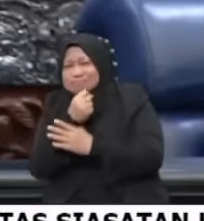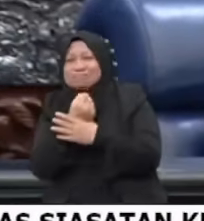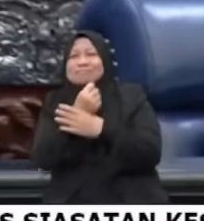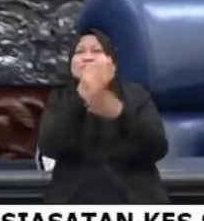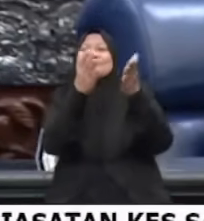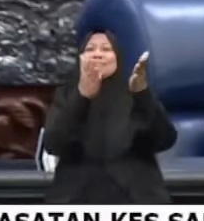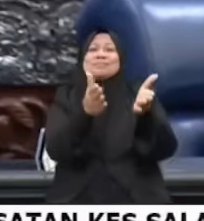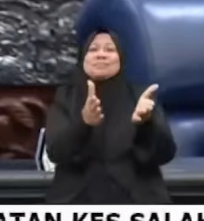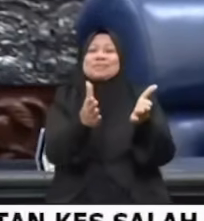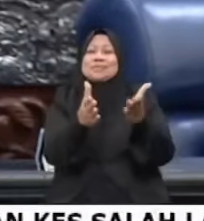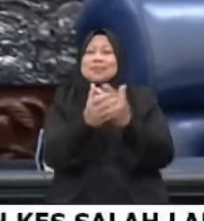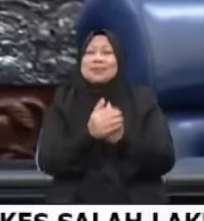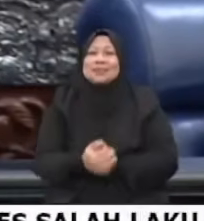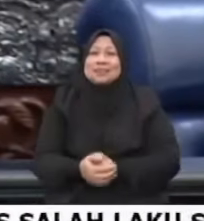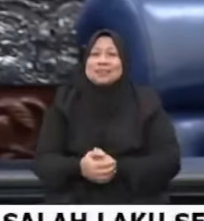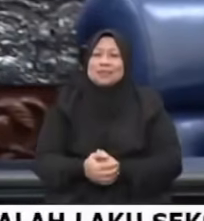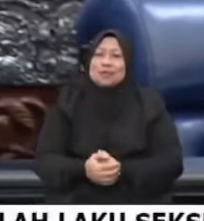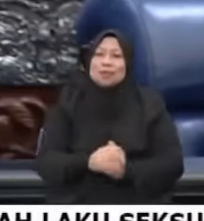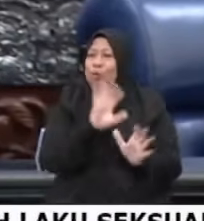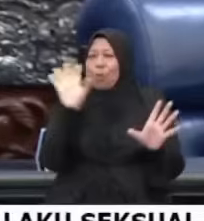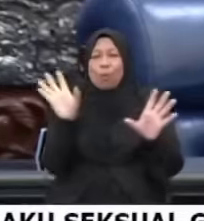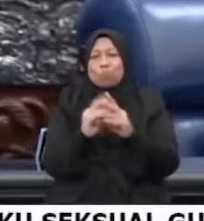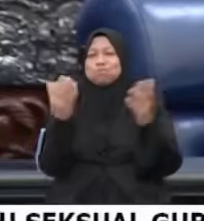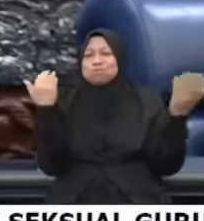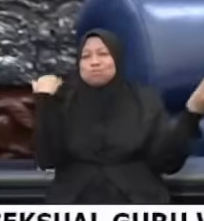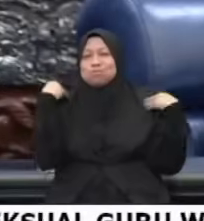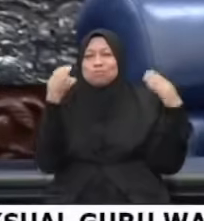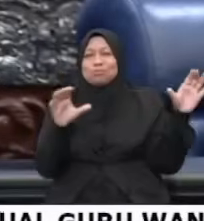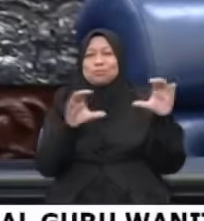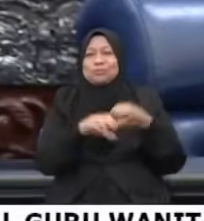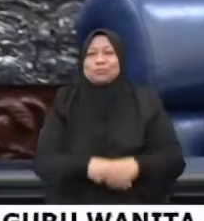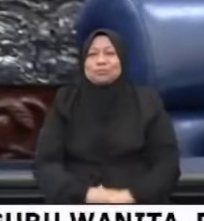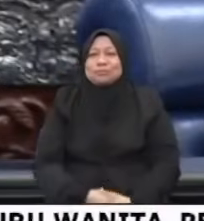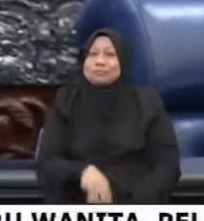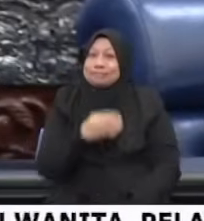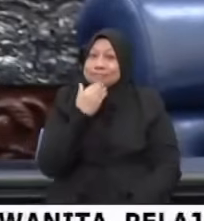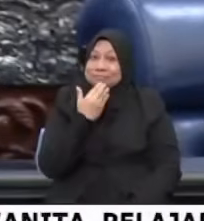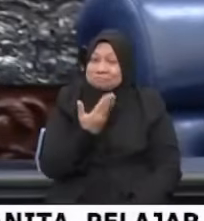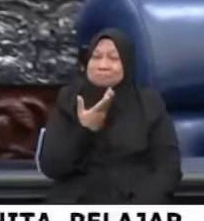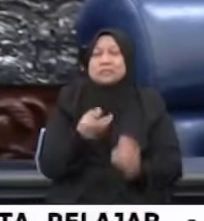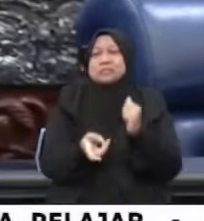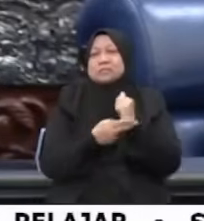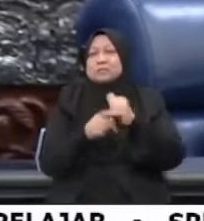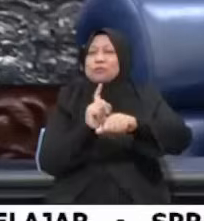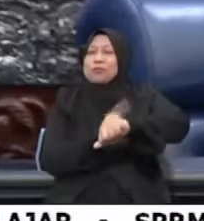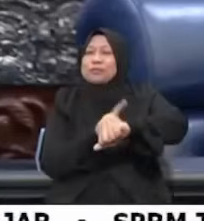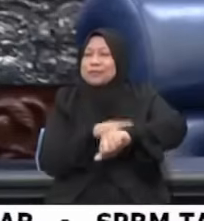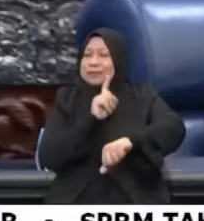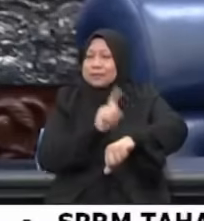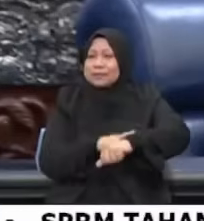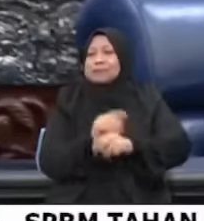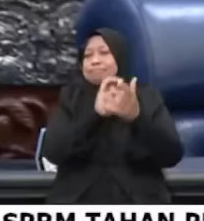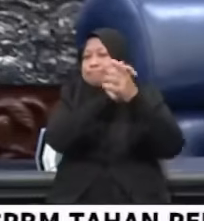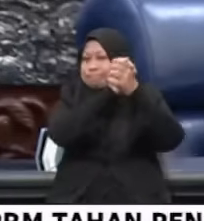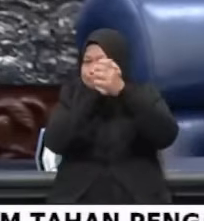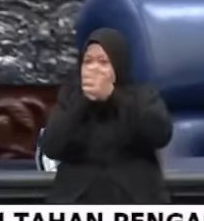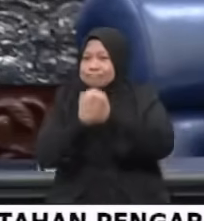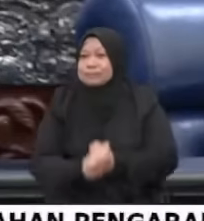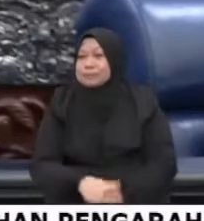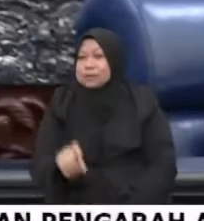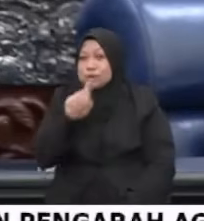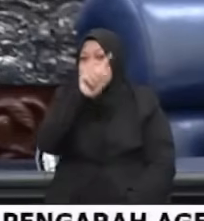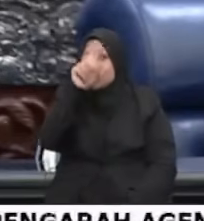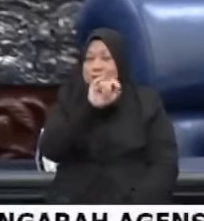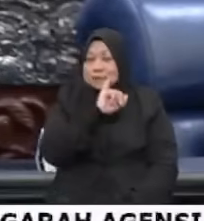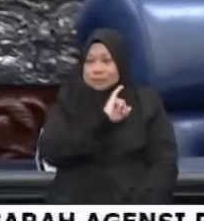Pi luar negeri two inone dua-dua sekali buat kira save cost dan time tahniah soalan